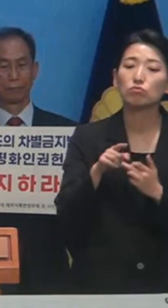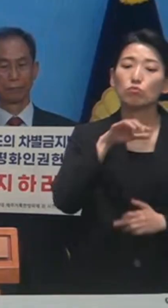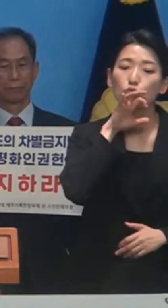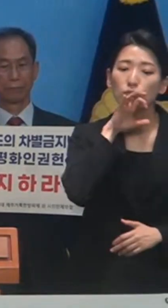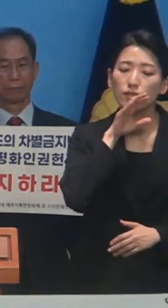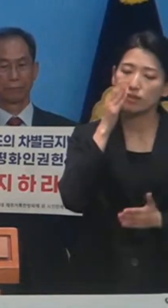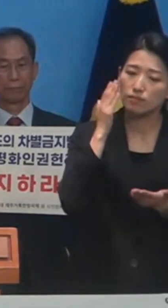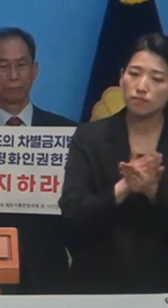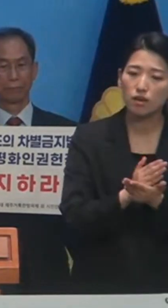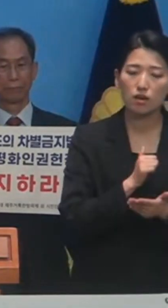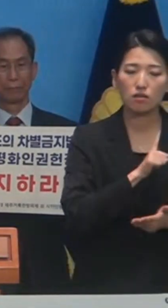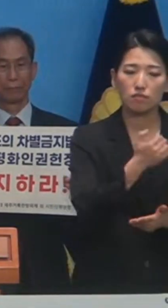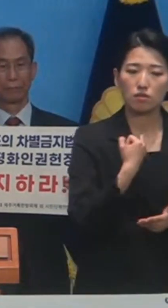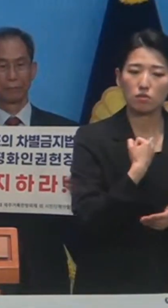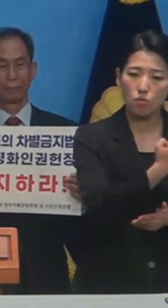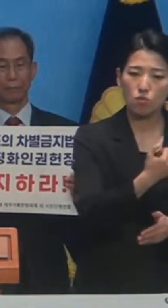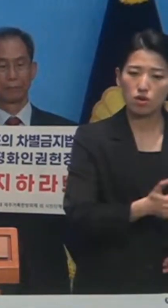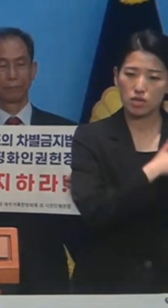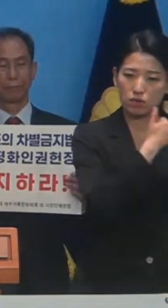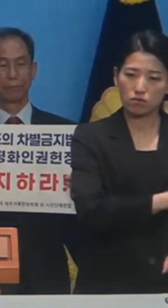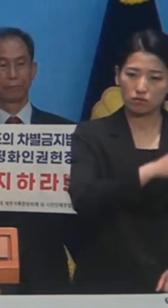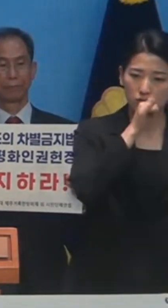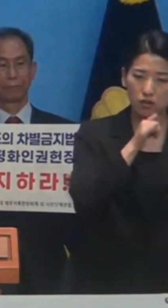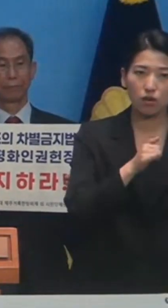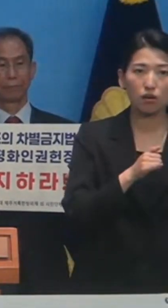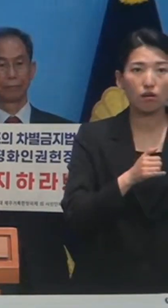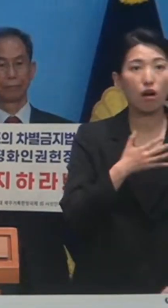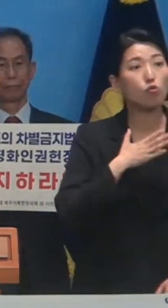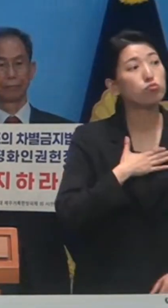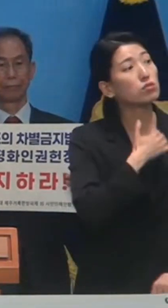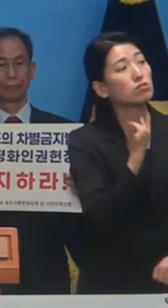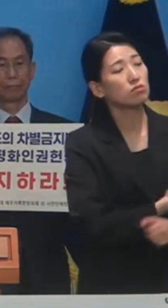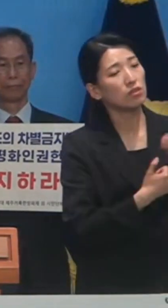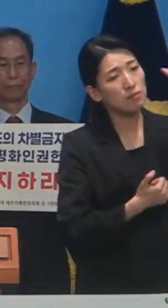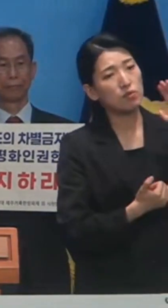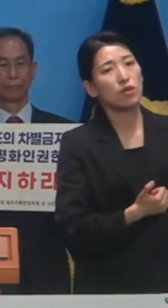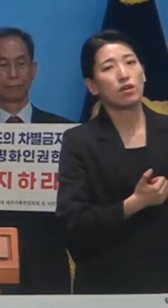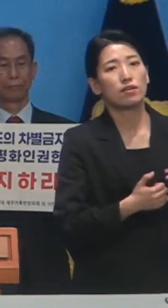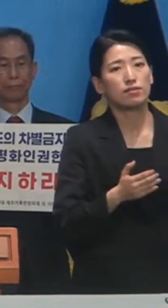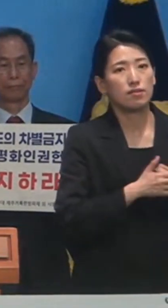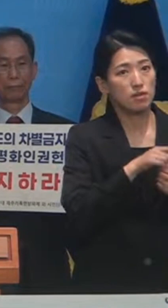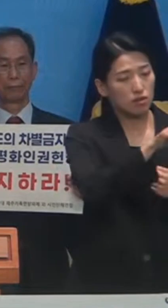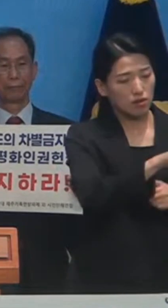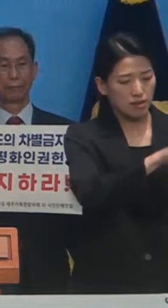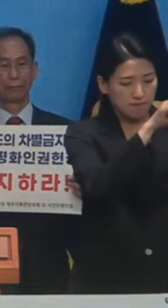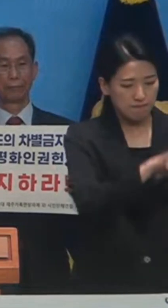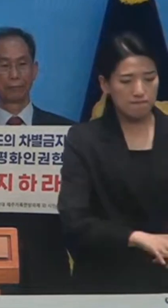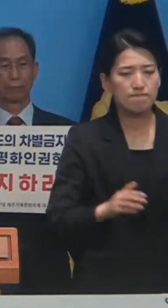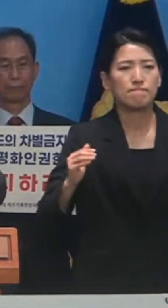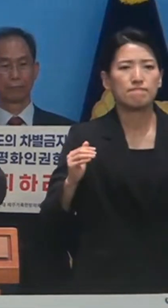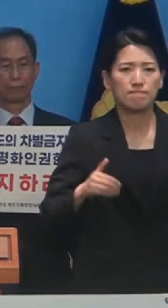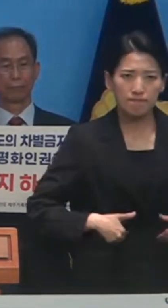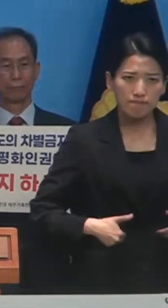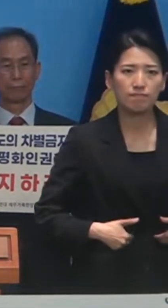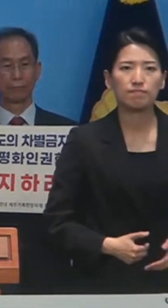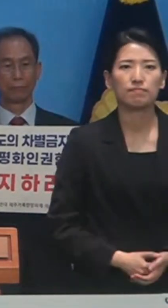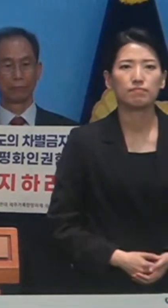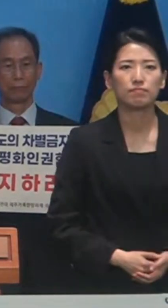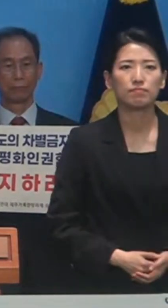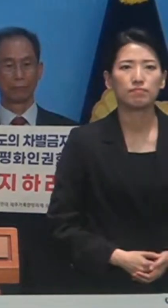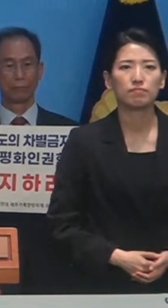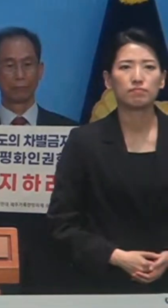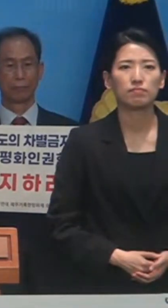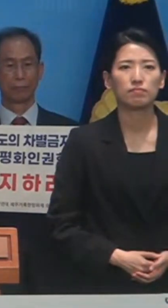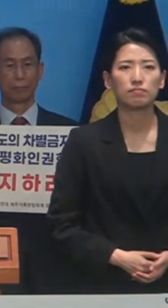인권 침해를 하였습니다. 제주평화인권헌장은 반드시 폐기되어야 합니다.